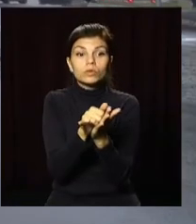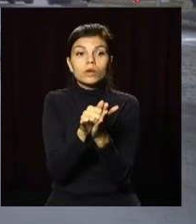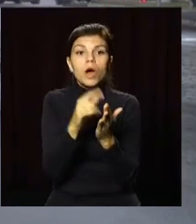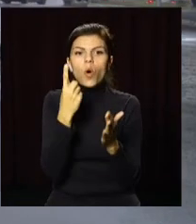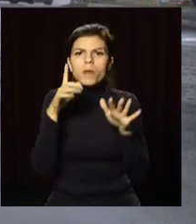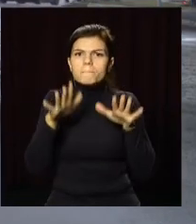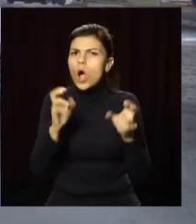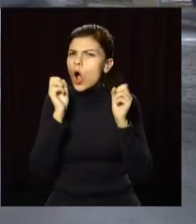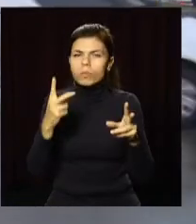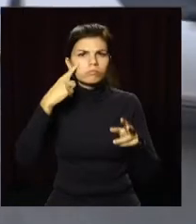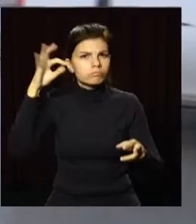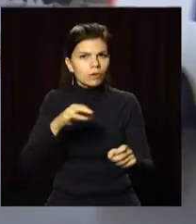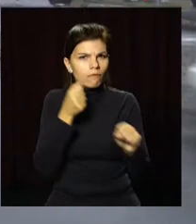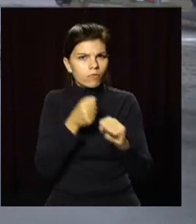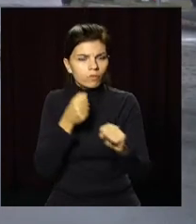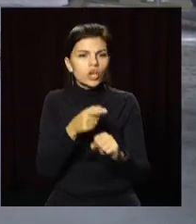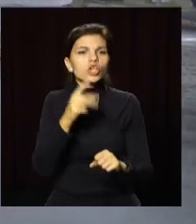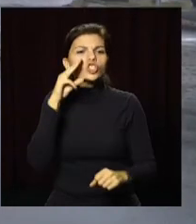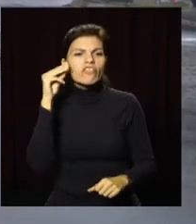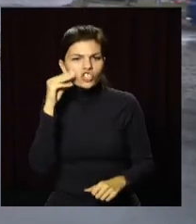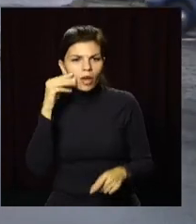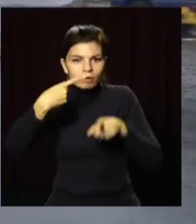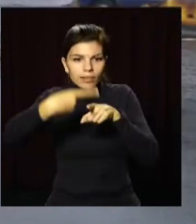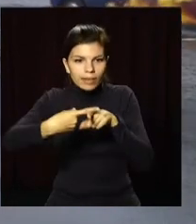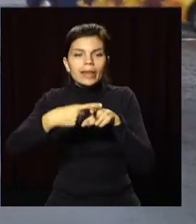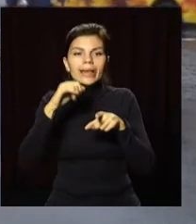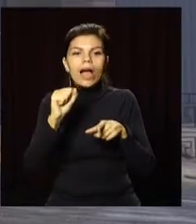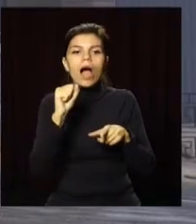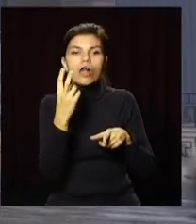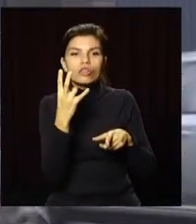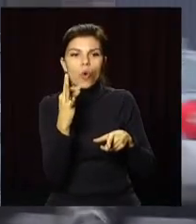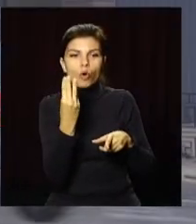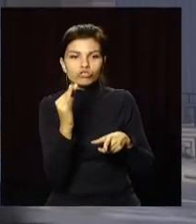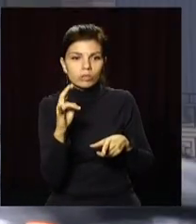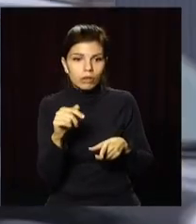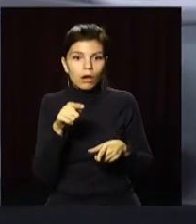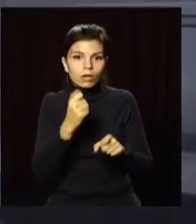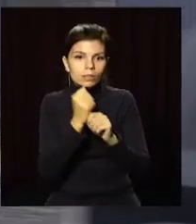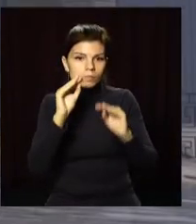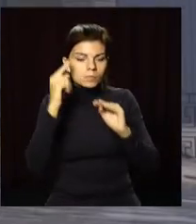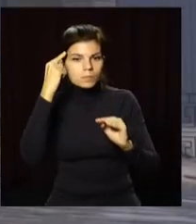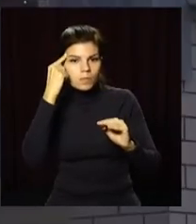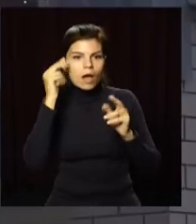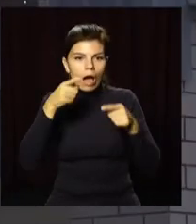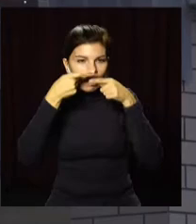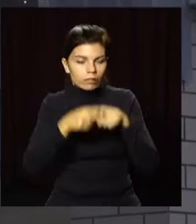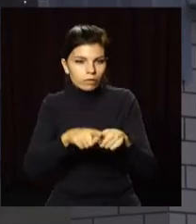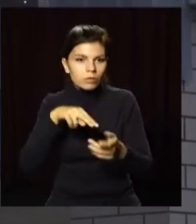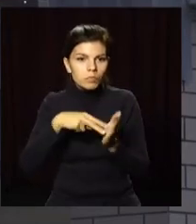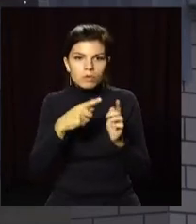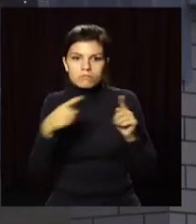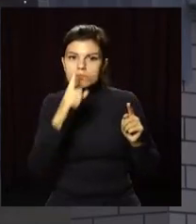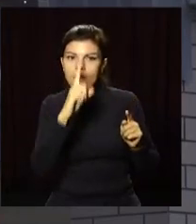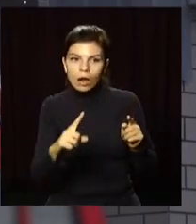на одному з найнебезпечніших місць – перехресті проспектів Тараса Шевченка та Аношкіна. Роботи з налагодження системи регулювання руху тривали